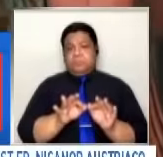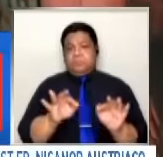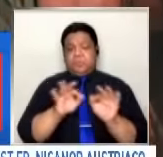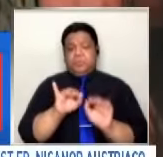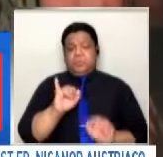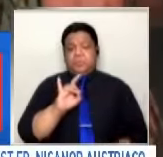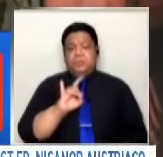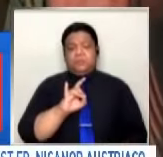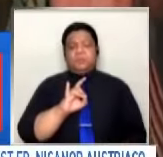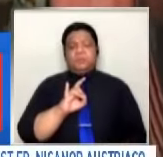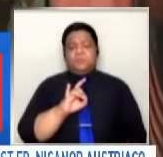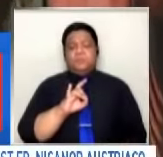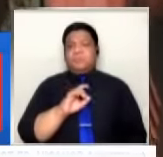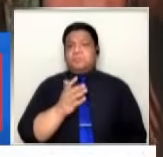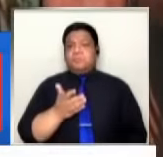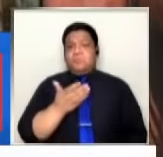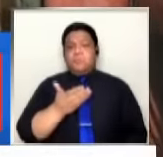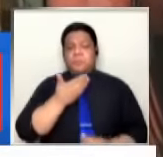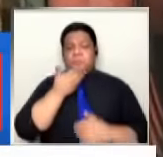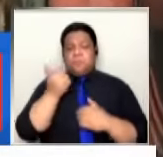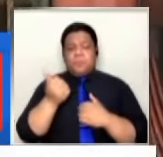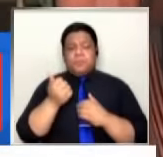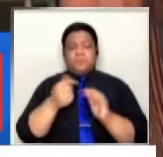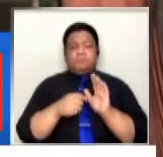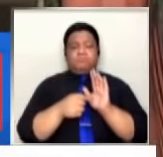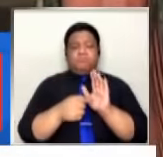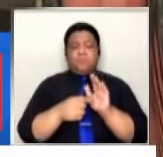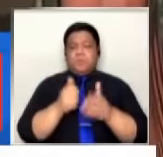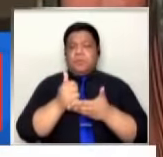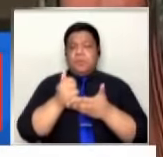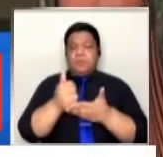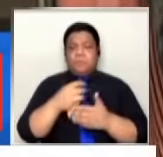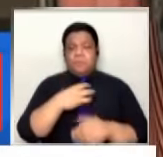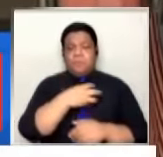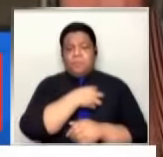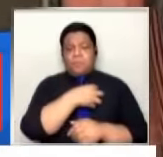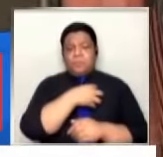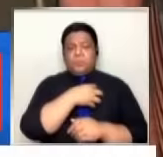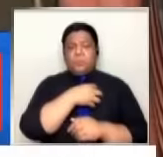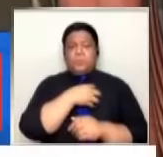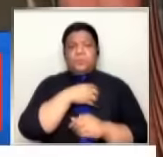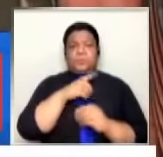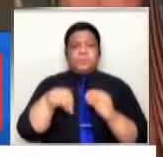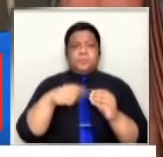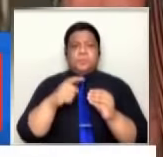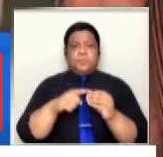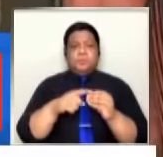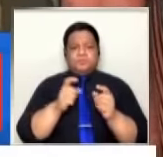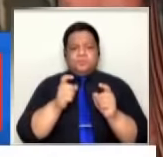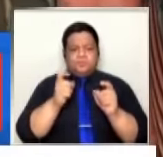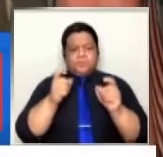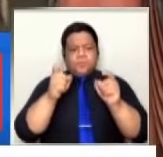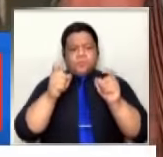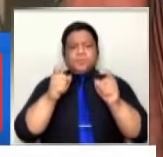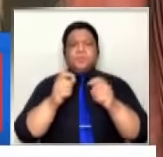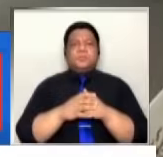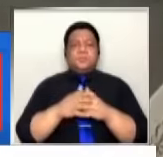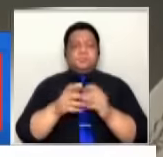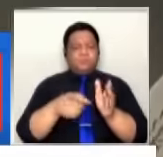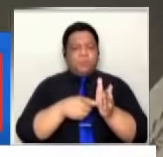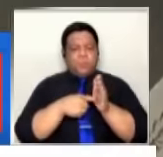ho ipakita din ho natin yung pagtulong sa ating mga kapulisan pagdating ho sa pagmamadali sa mga requirement